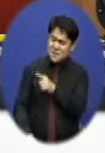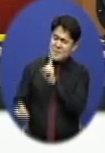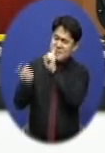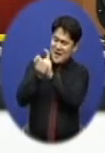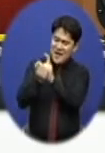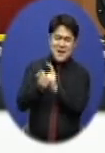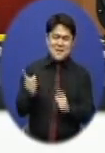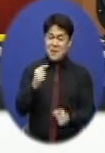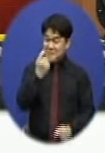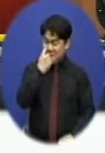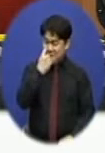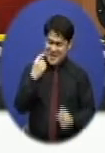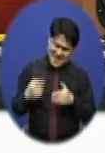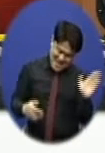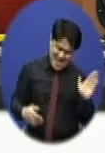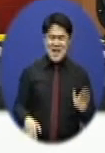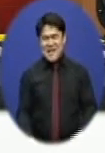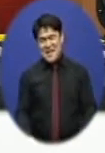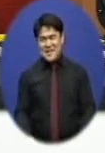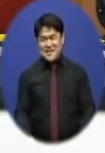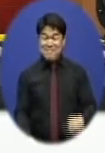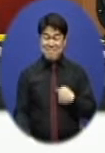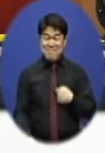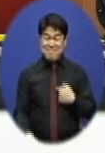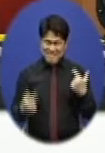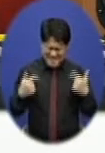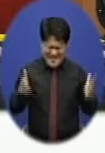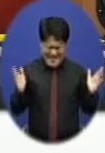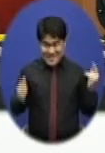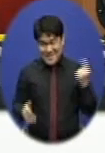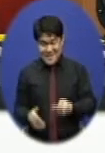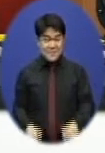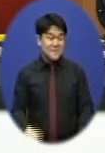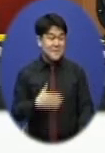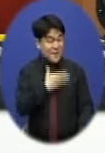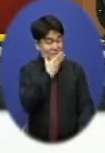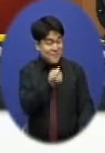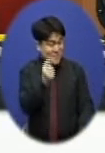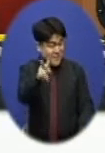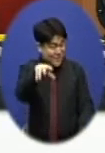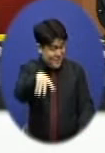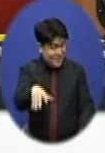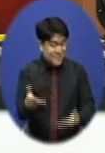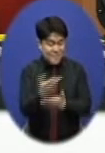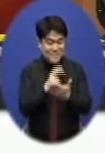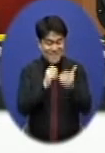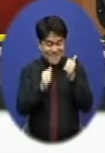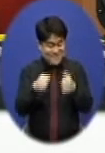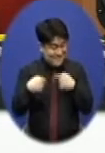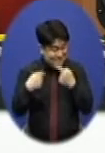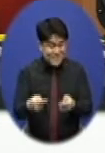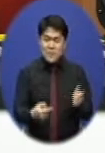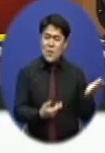또 뭔가를 배워가야 되겠다. 이런 느낌으로 네. 저는 달려오잖아요. 저도요. 복지 TV 나눔 노래자랑 함께 하면 우리 서정호